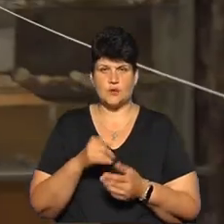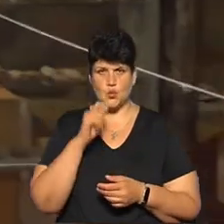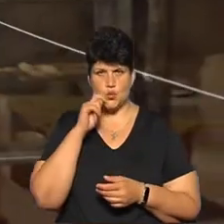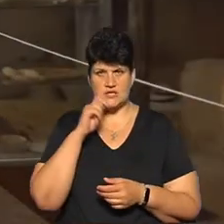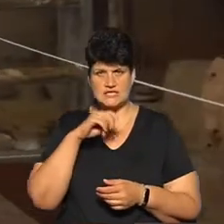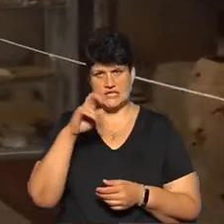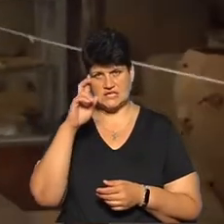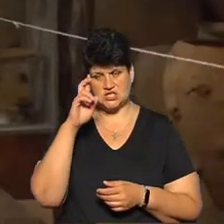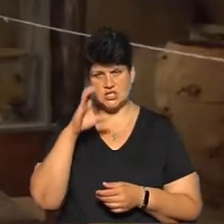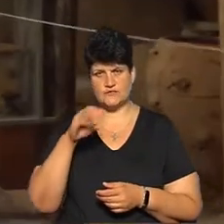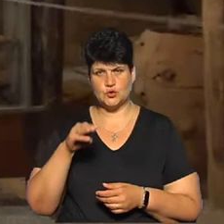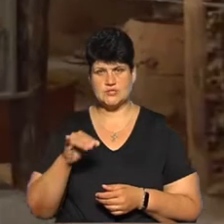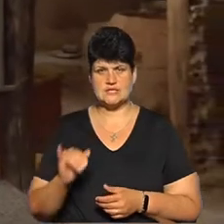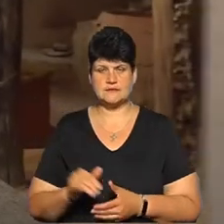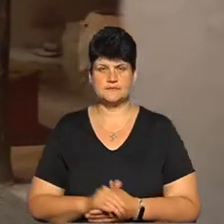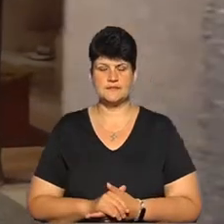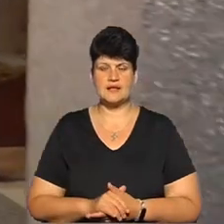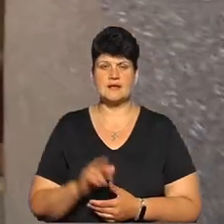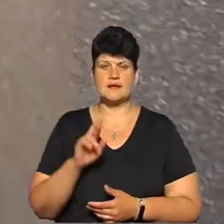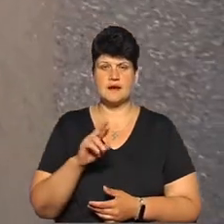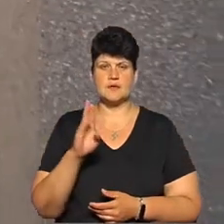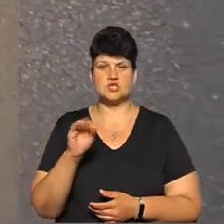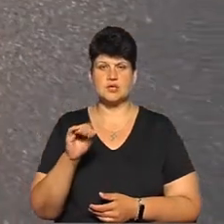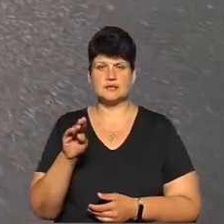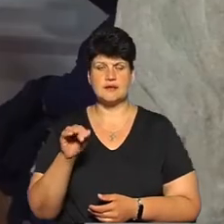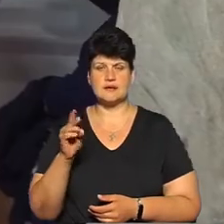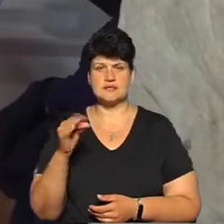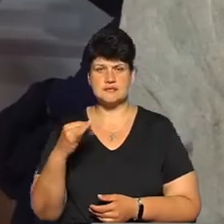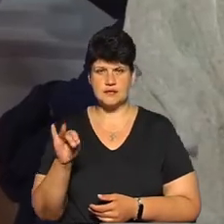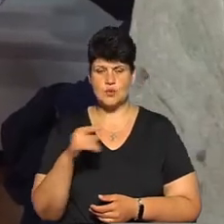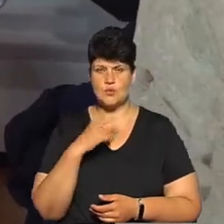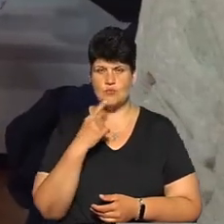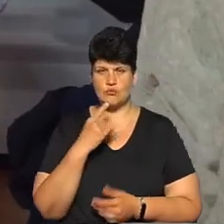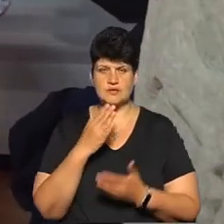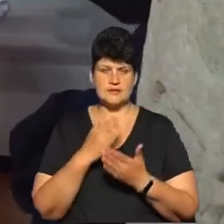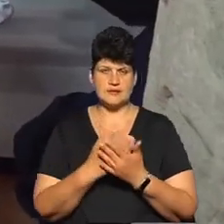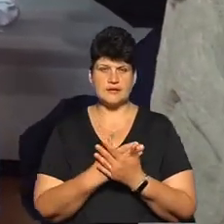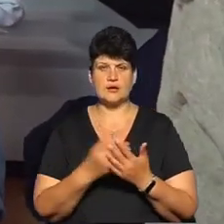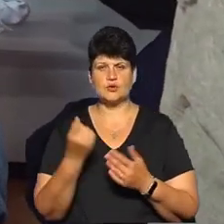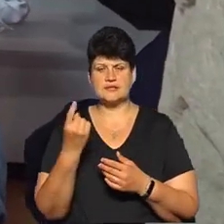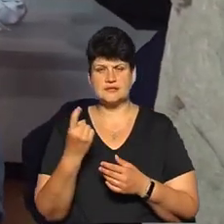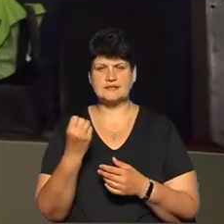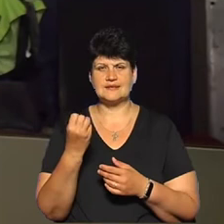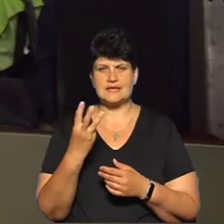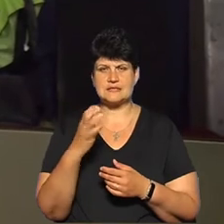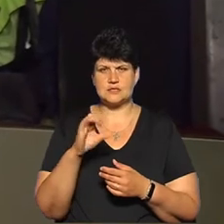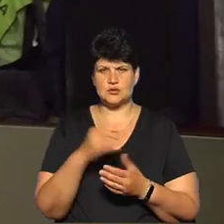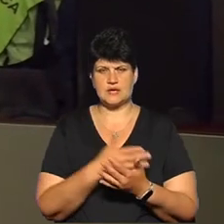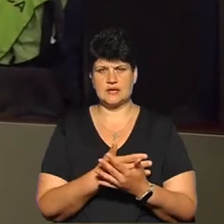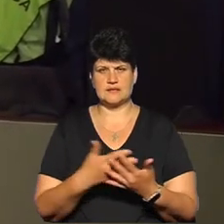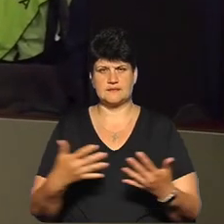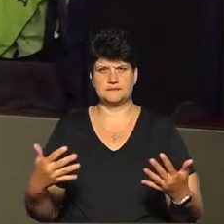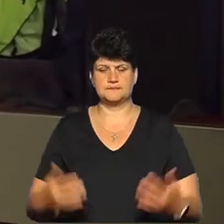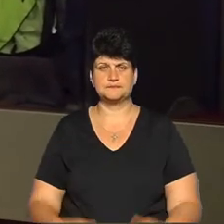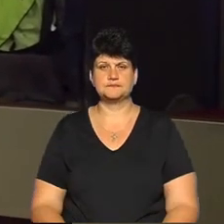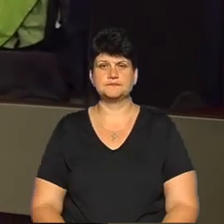державності. Єрема Шатарський розповідає, в експозиціях представлені артефакти 11-13 століть. Людмила Путькалець,